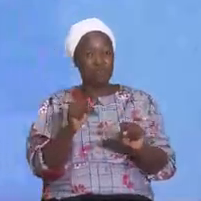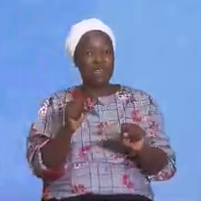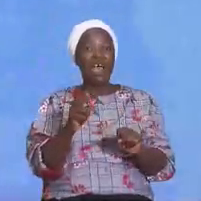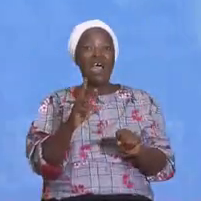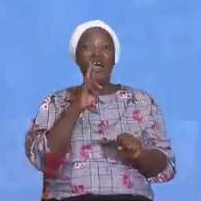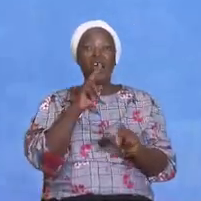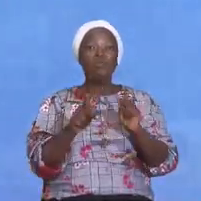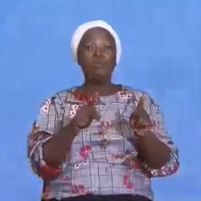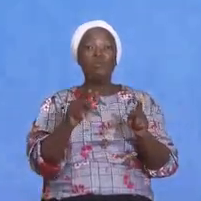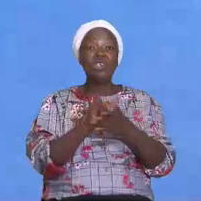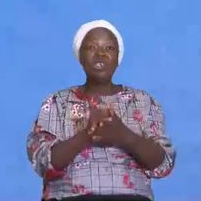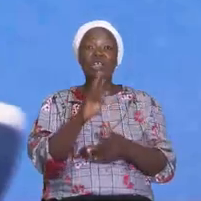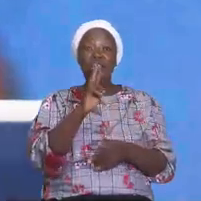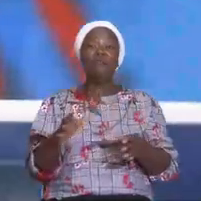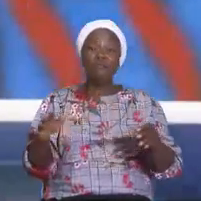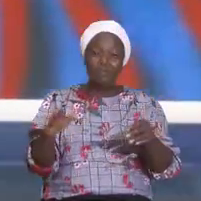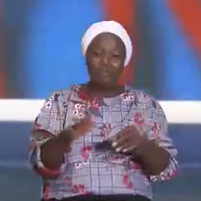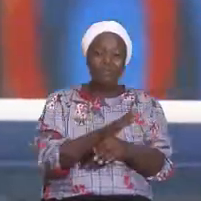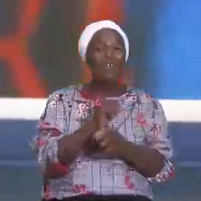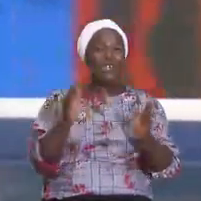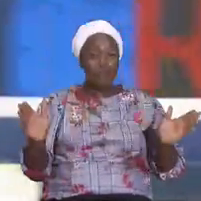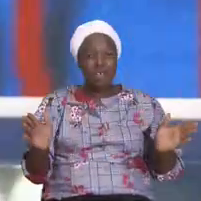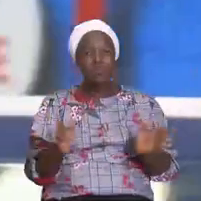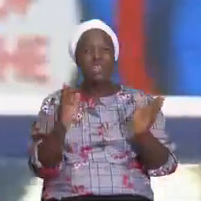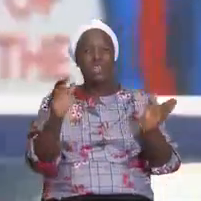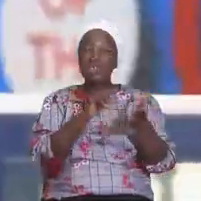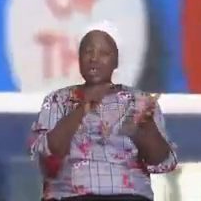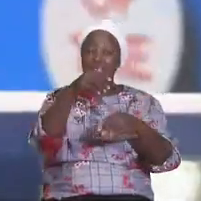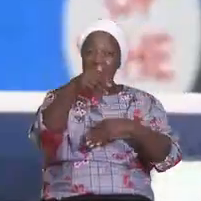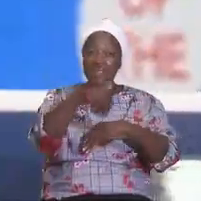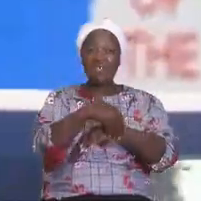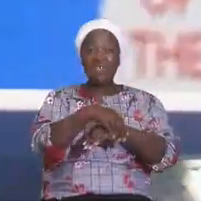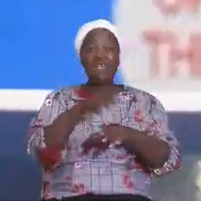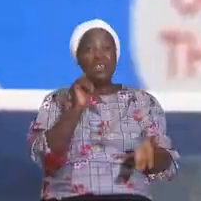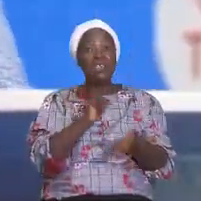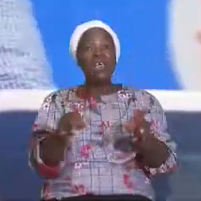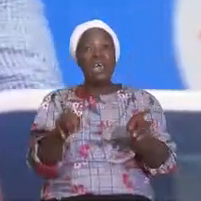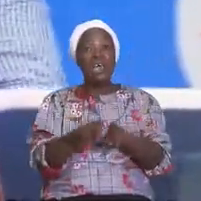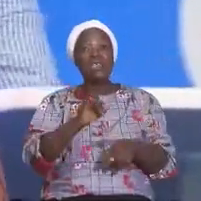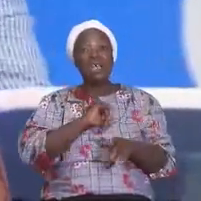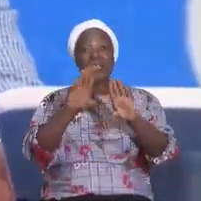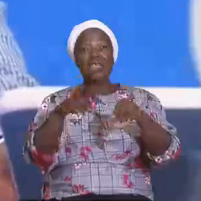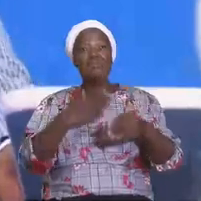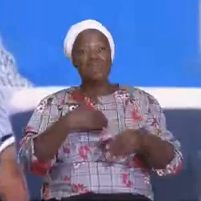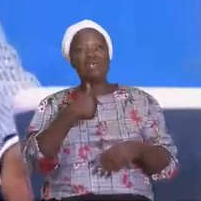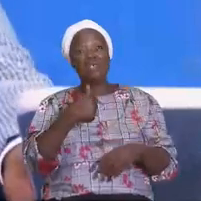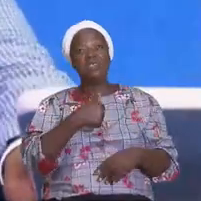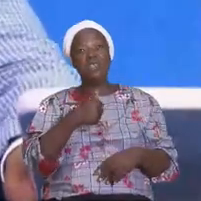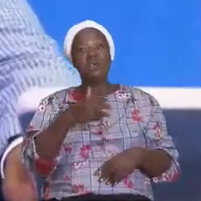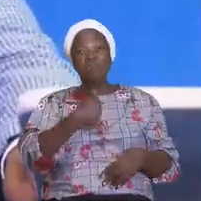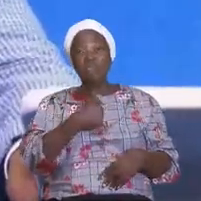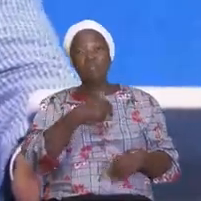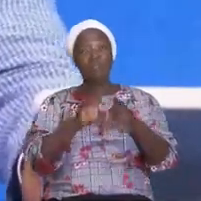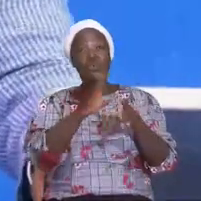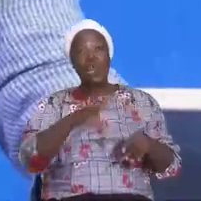vous voyez, ceux qui reçoivent les miracles, le salut, sont ceux-là qui ont la pleine conviction que ce